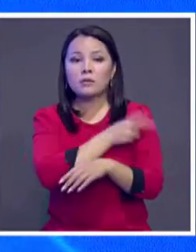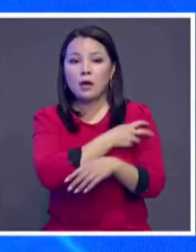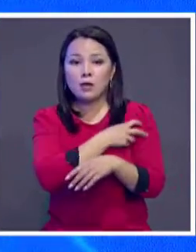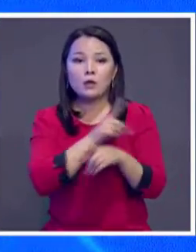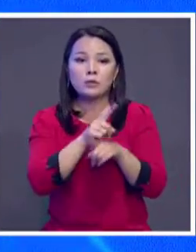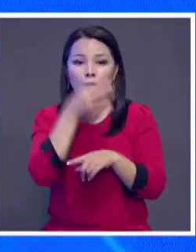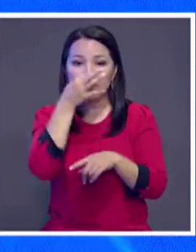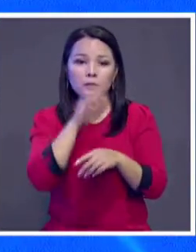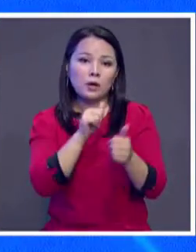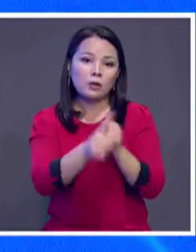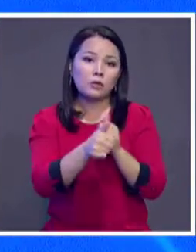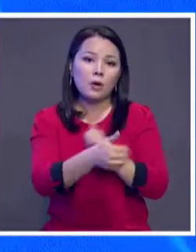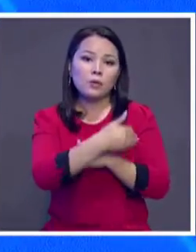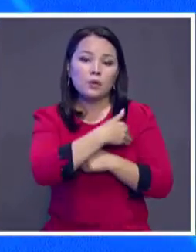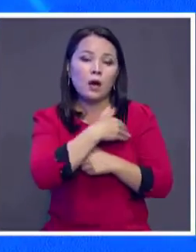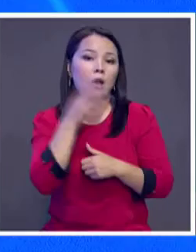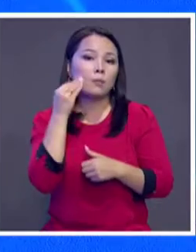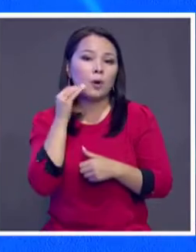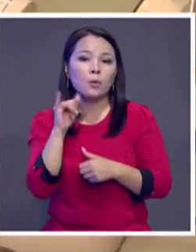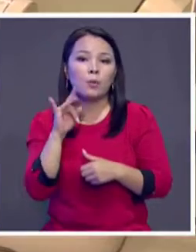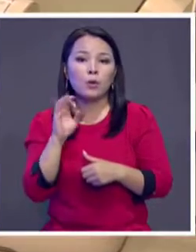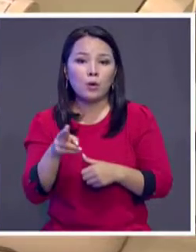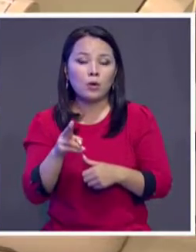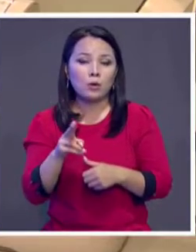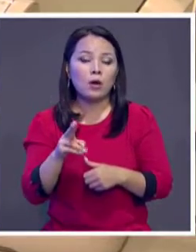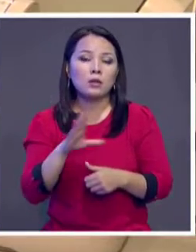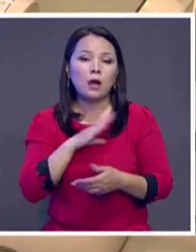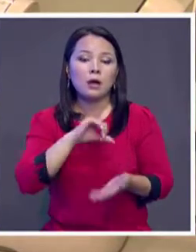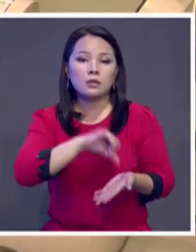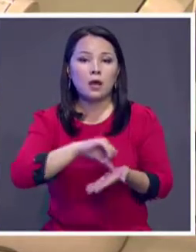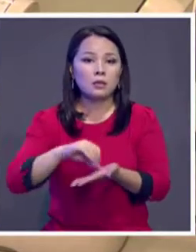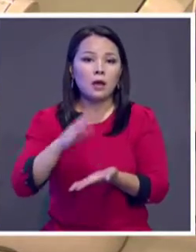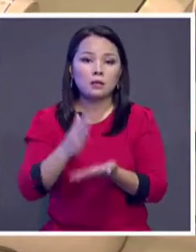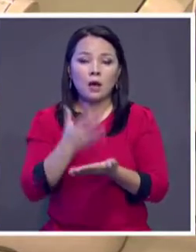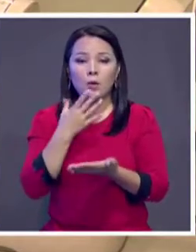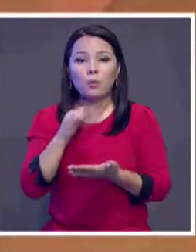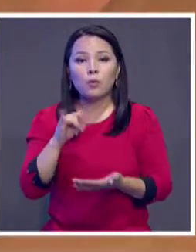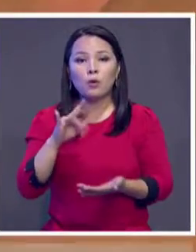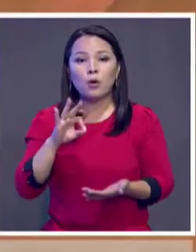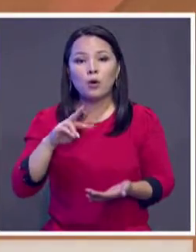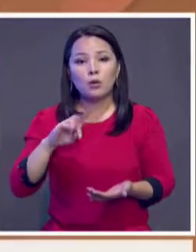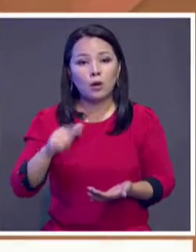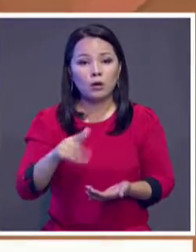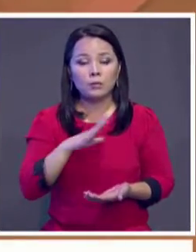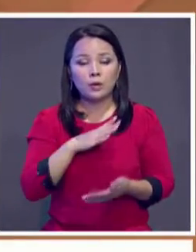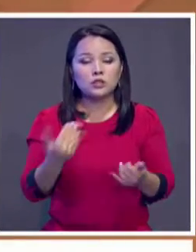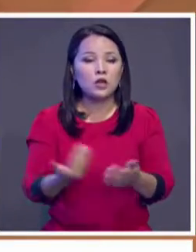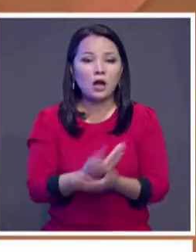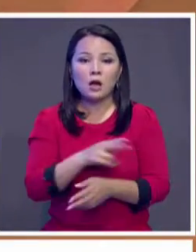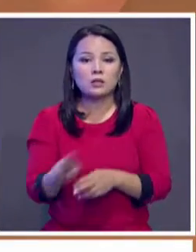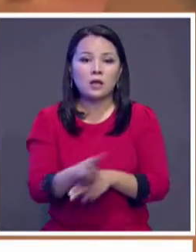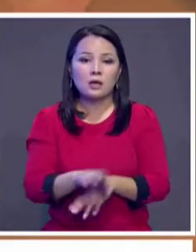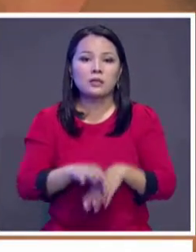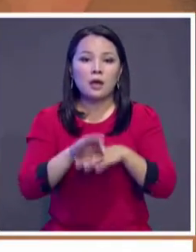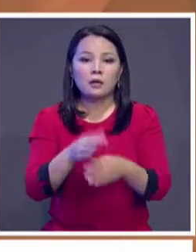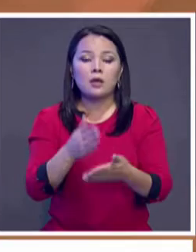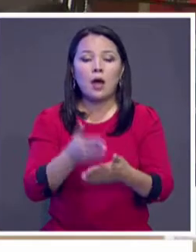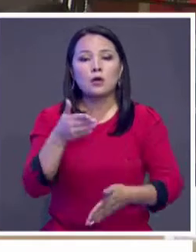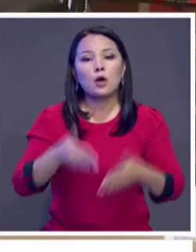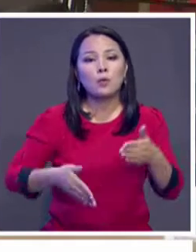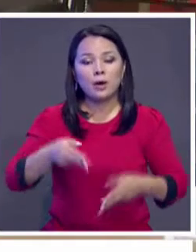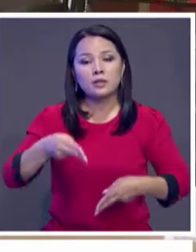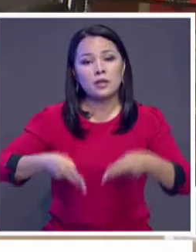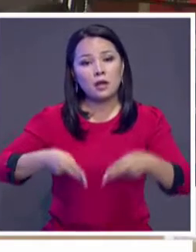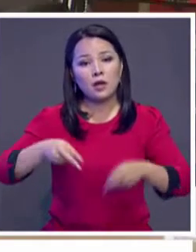барады. Алматылық уролог дәрігерлер Пусан қаласындағы ірі медициналық орталықта жаңа емдеу әдістерімен танысып, роботтық